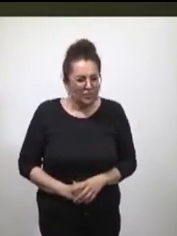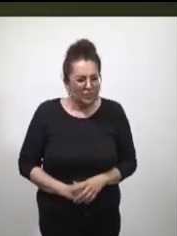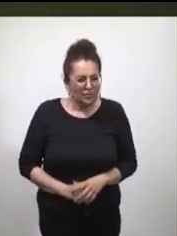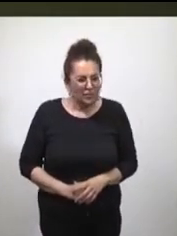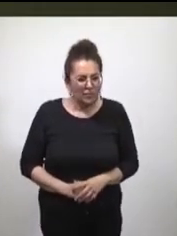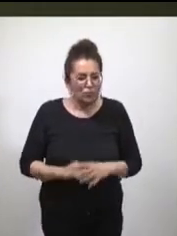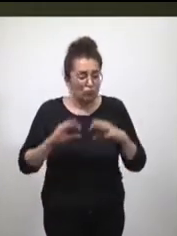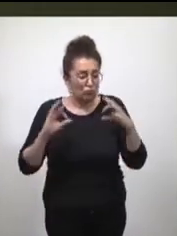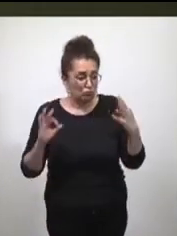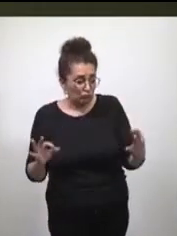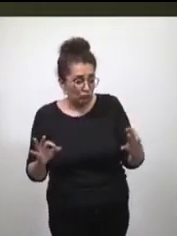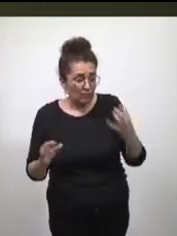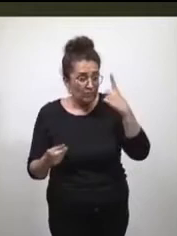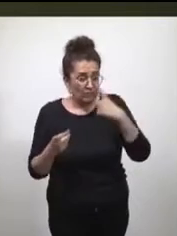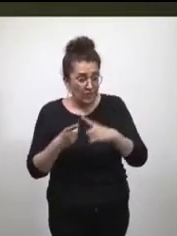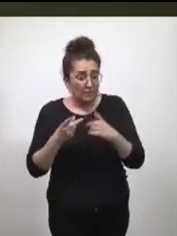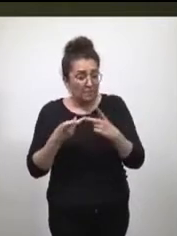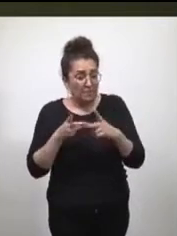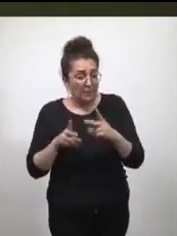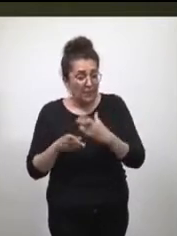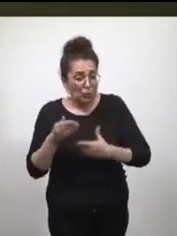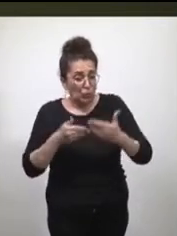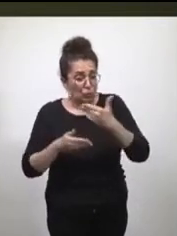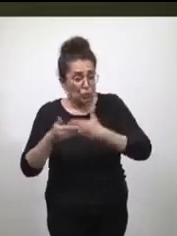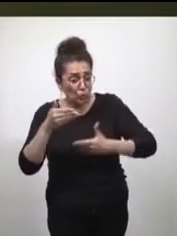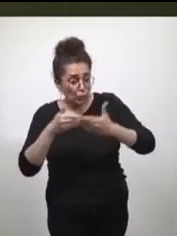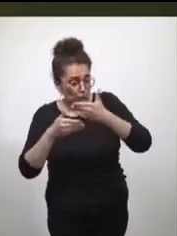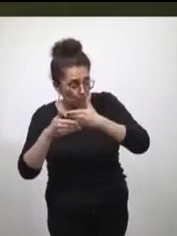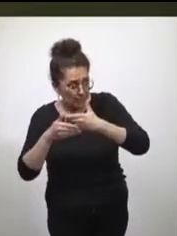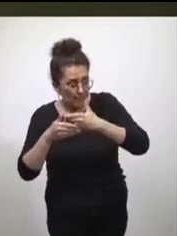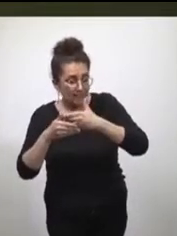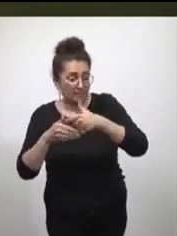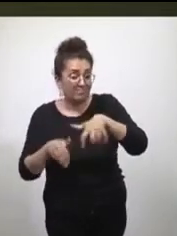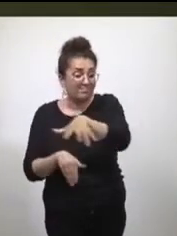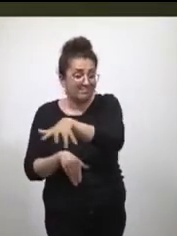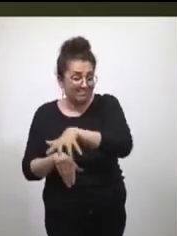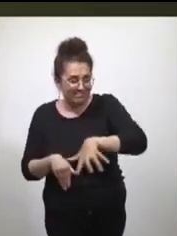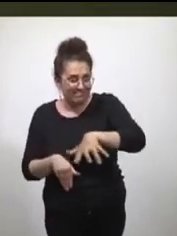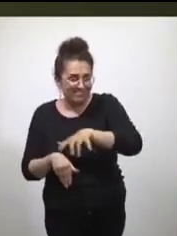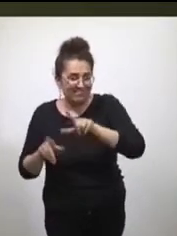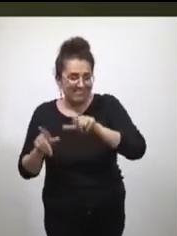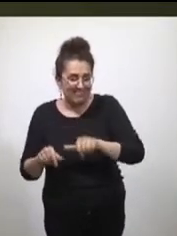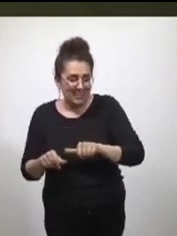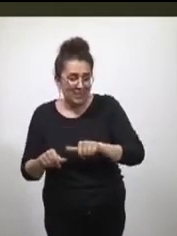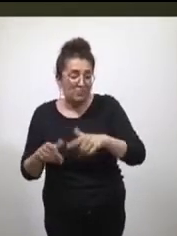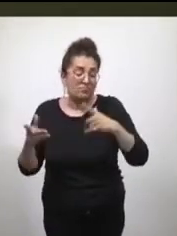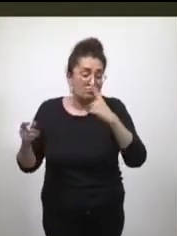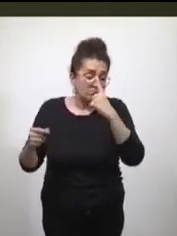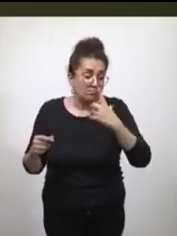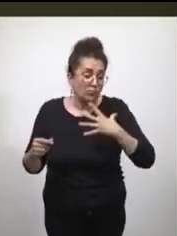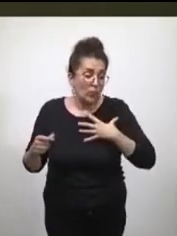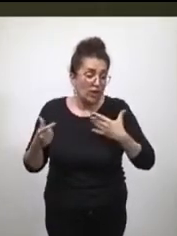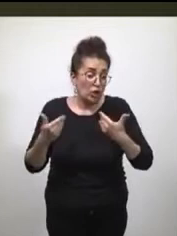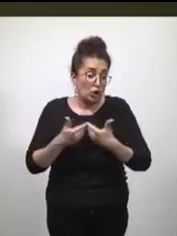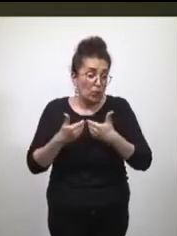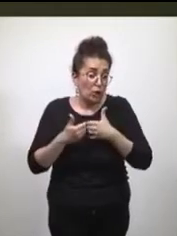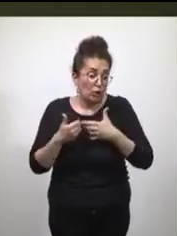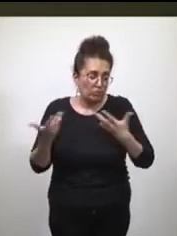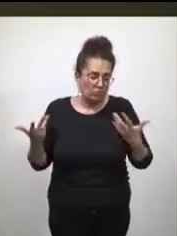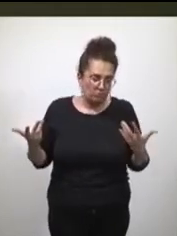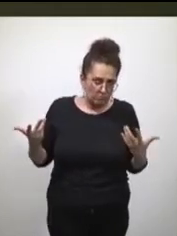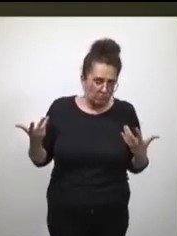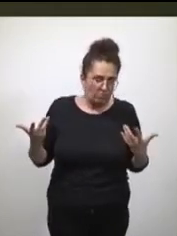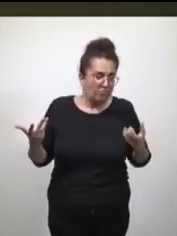l'étude d'impact des permis de construire pour le secteur Saget et il s'agit d'un avis à